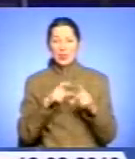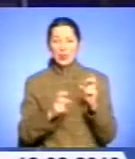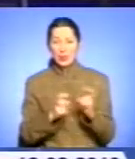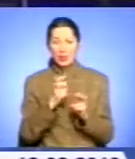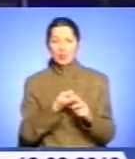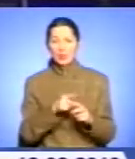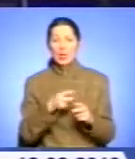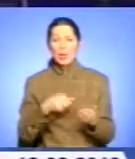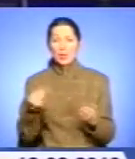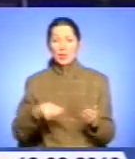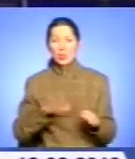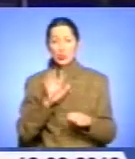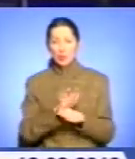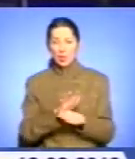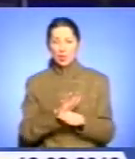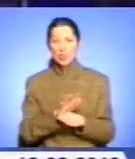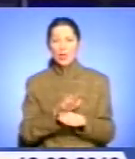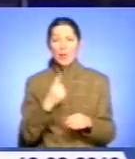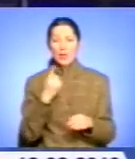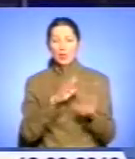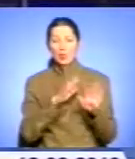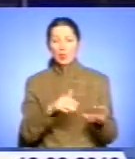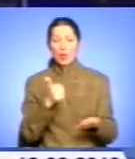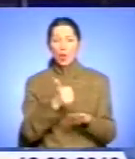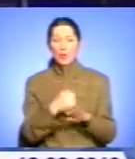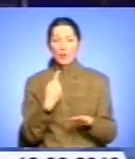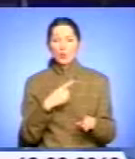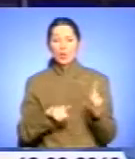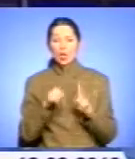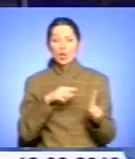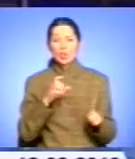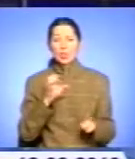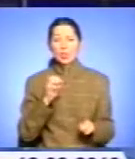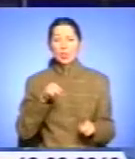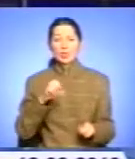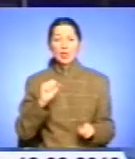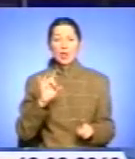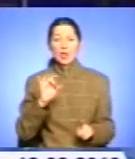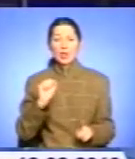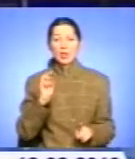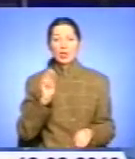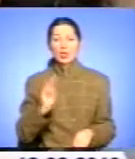розпорядження під час прес-конференції перший заступник голови обласної ради Сергій Тарашевський. Подробиці у сюжеті.